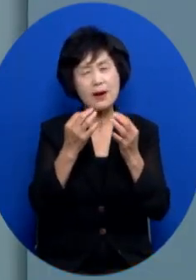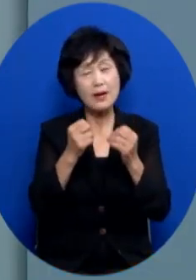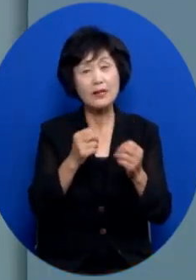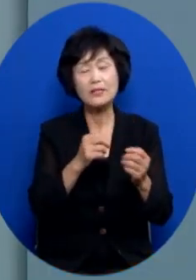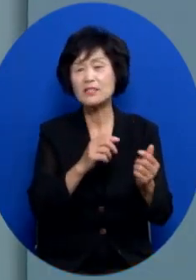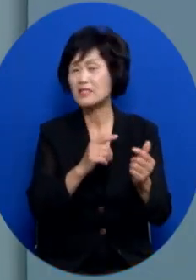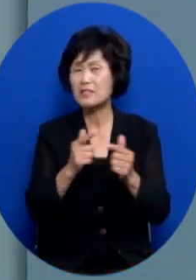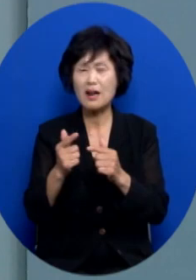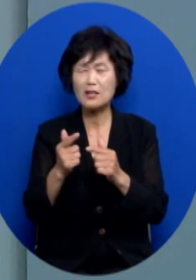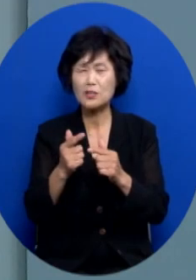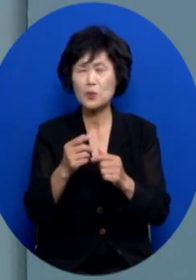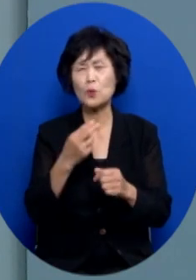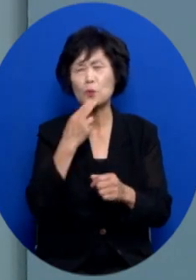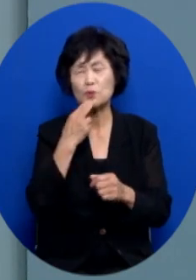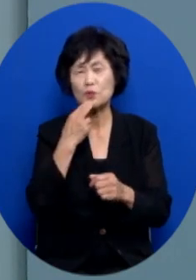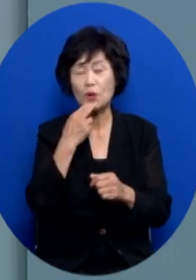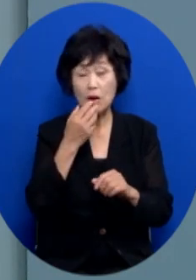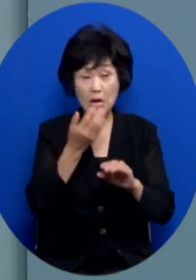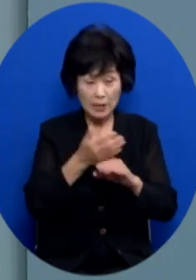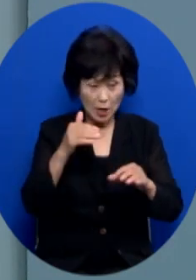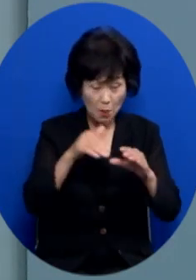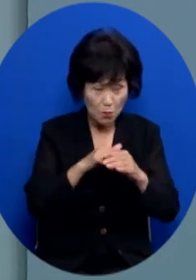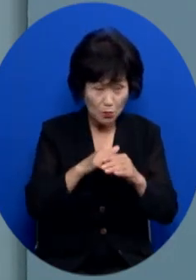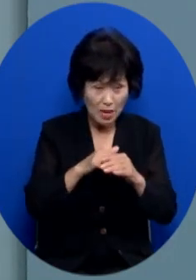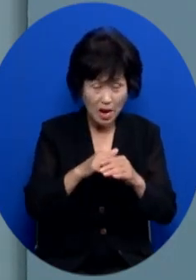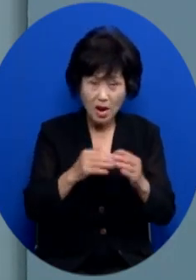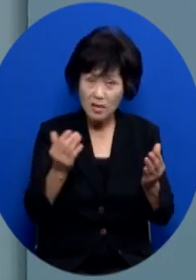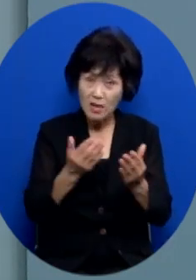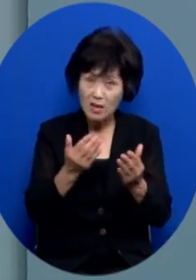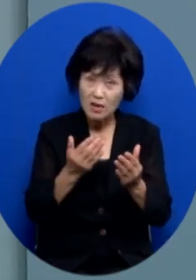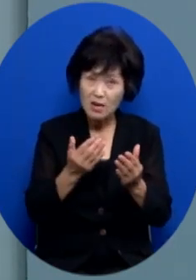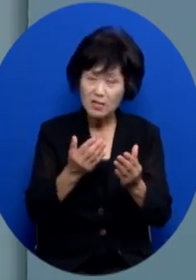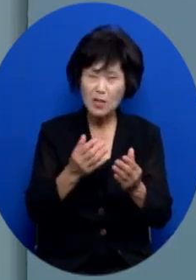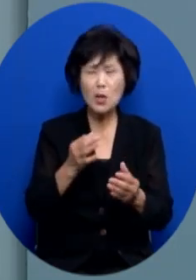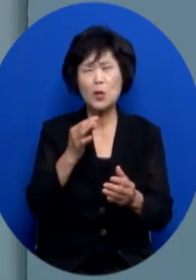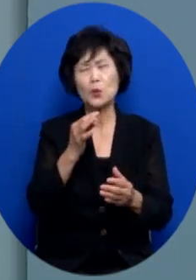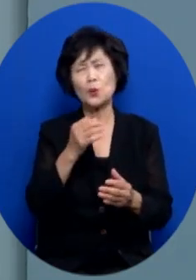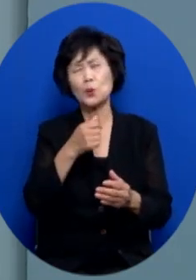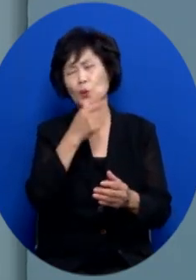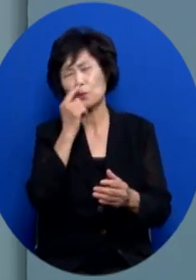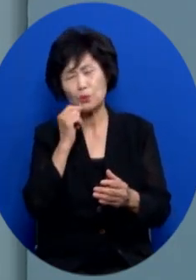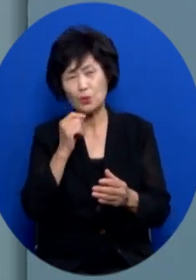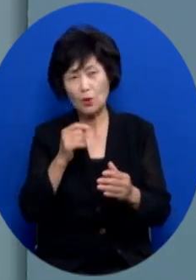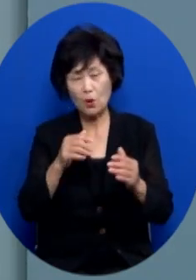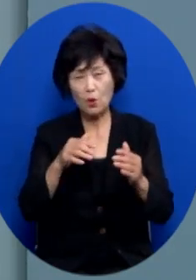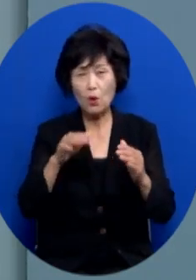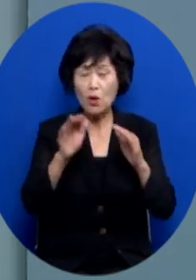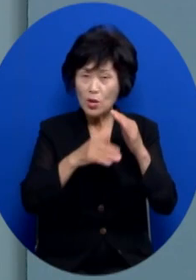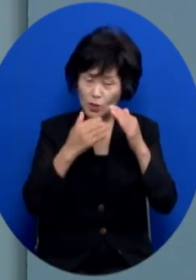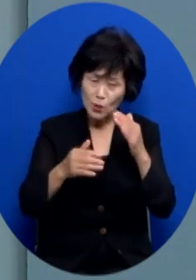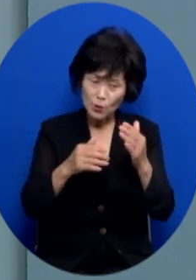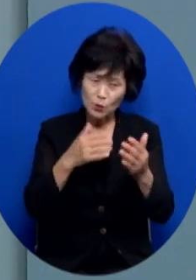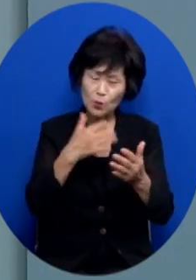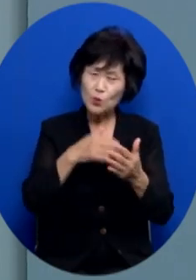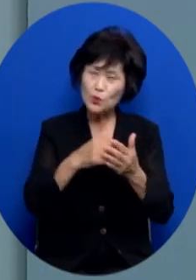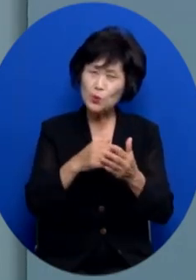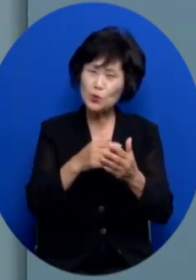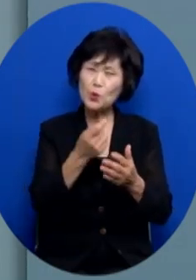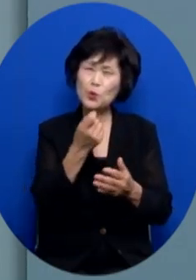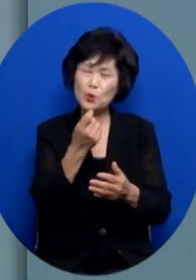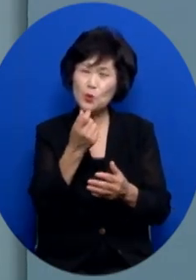이많았습니다.우리는 이러한다문화사역을수행할자원이부족했고, 교인수도적었으며